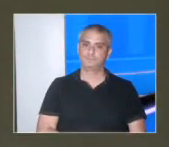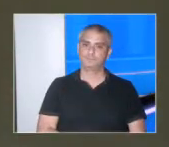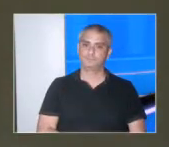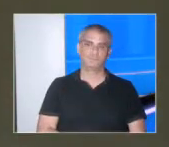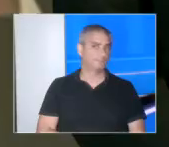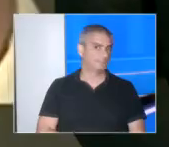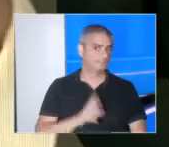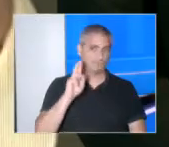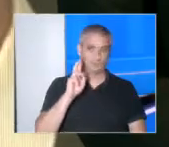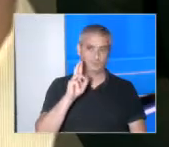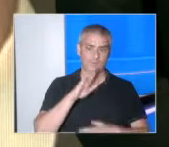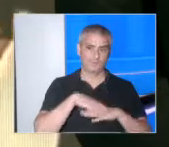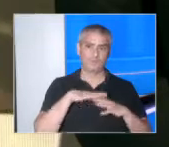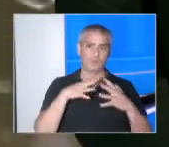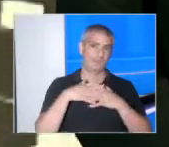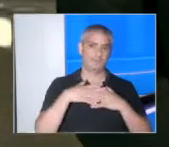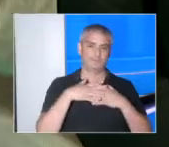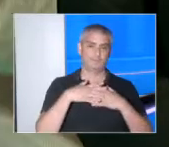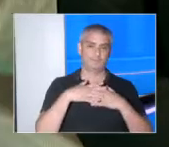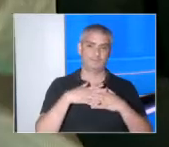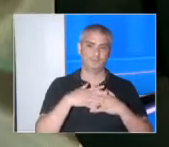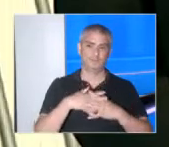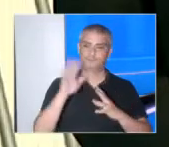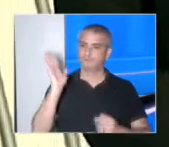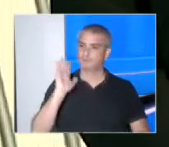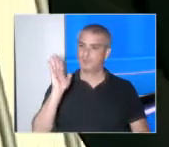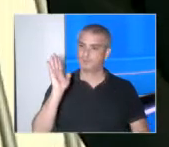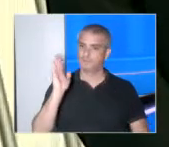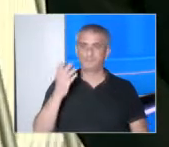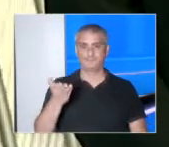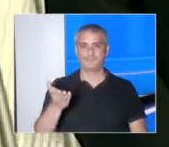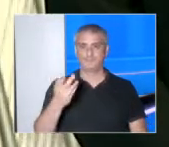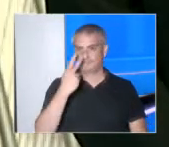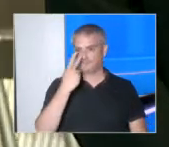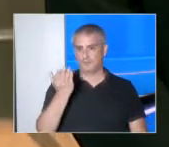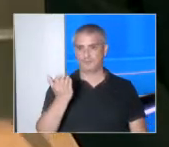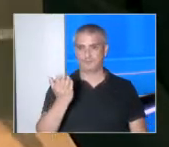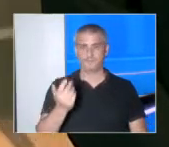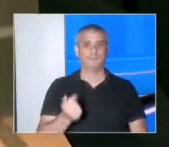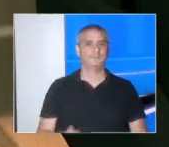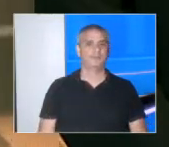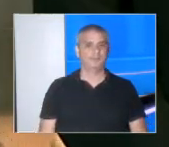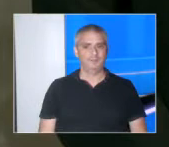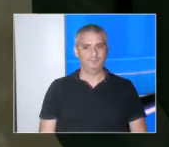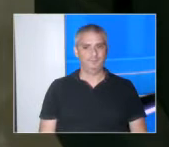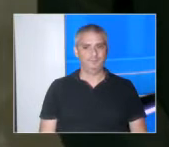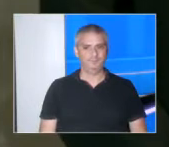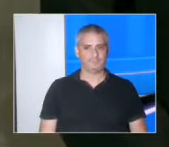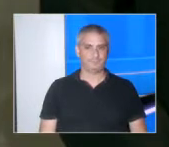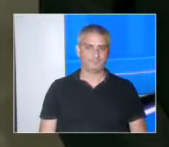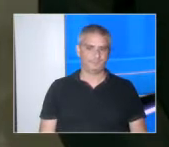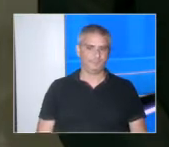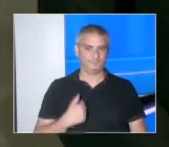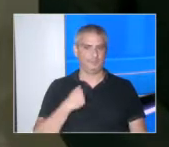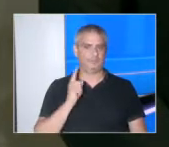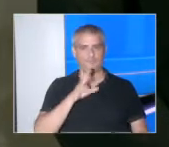שמואל רוזנר, מומחה לארצות הברית. שלום, שלום, ערב טוב. הנה אתה איתנו. טוב, אנחנו